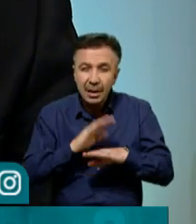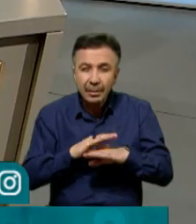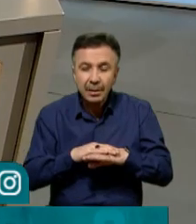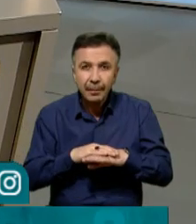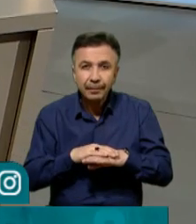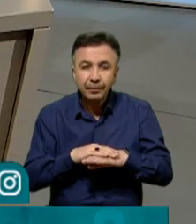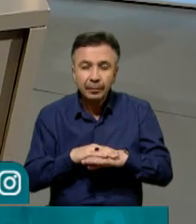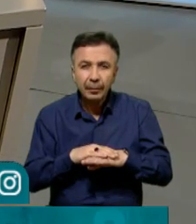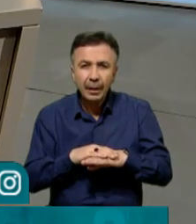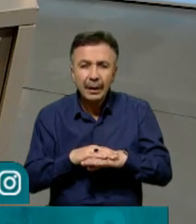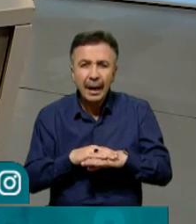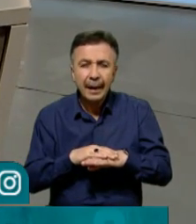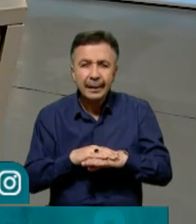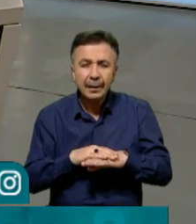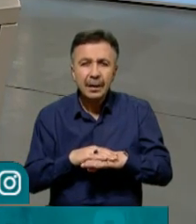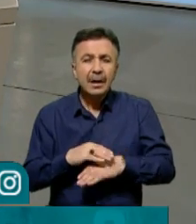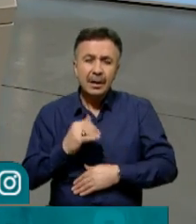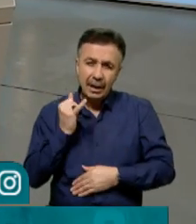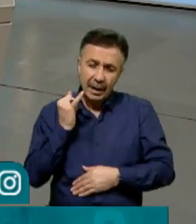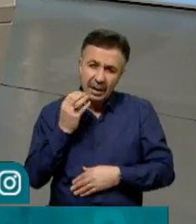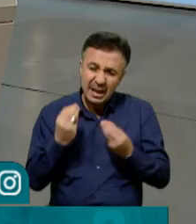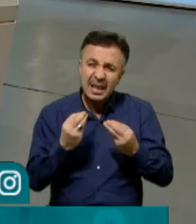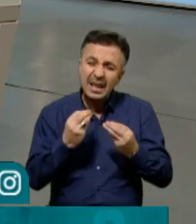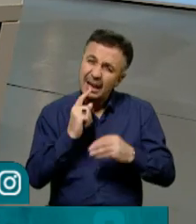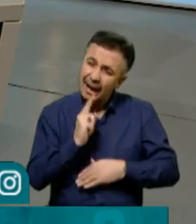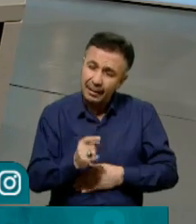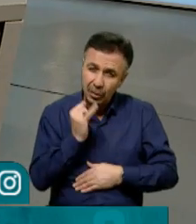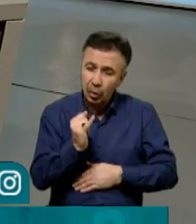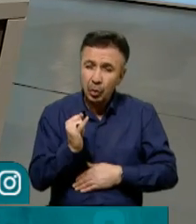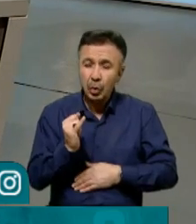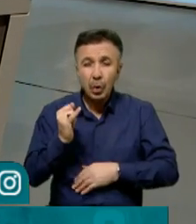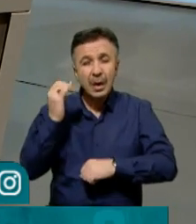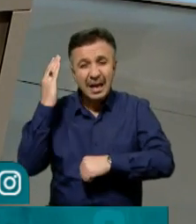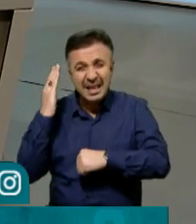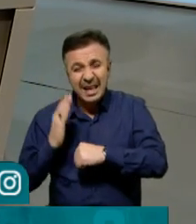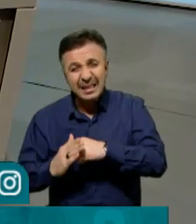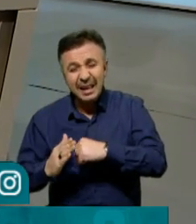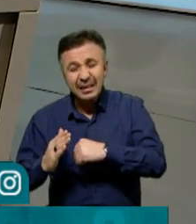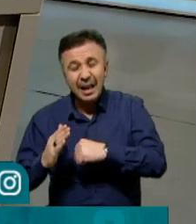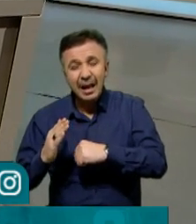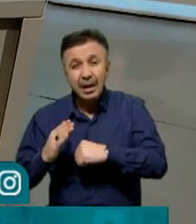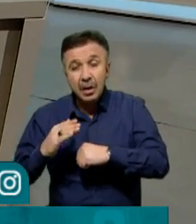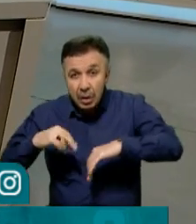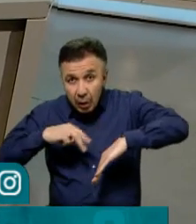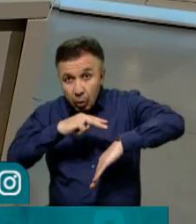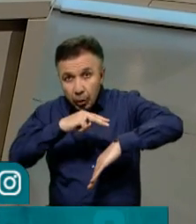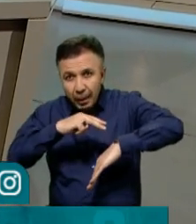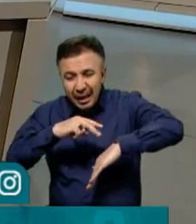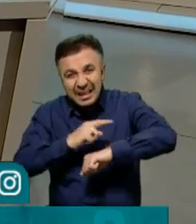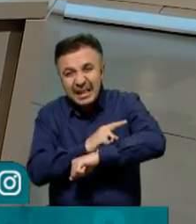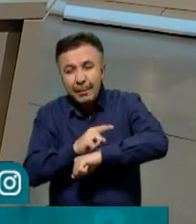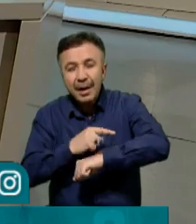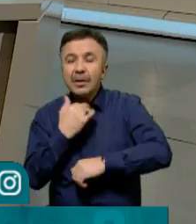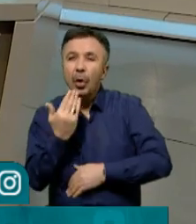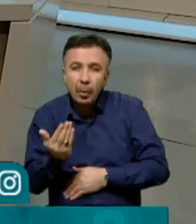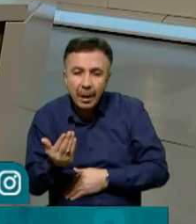yapılmaz diyor. Nehy anil münker, yani iyiliği emret, kötülüğü yasakla. Bu hutbe esnasında yapılmaz. Ya sükut